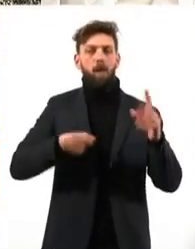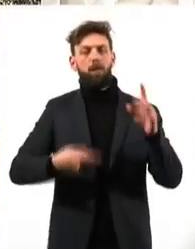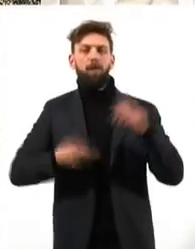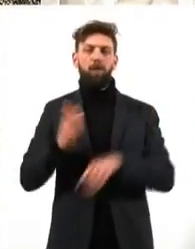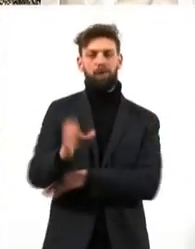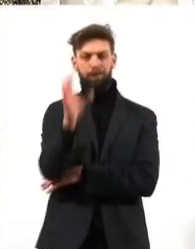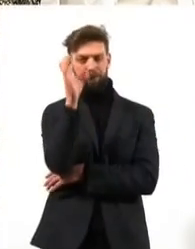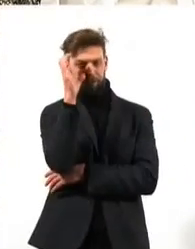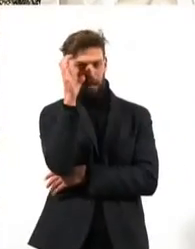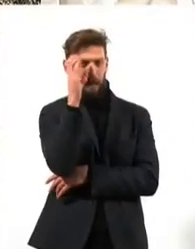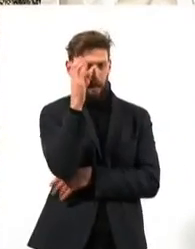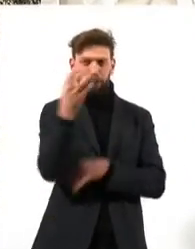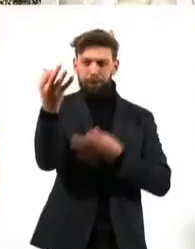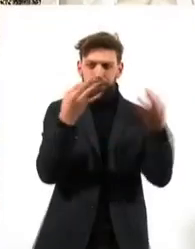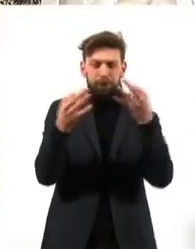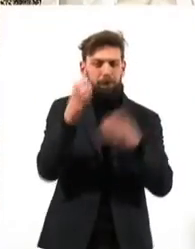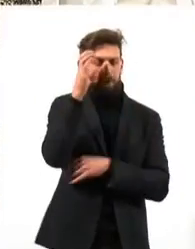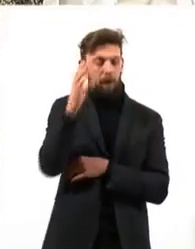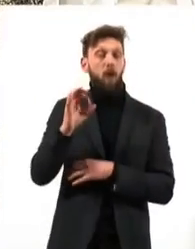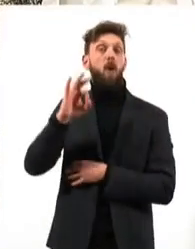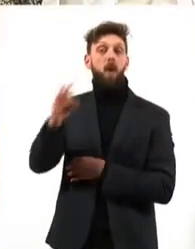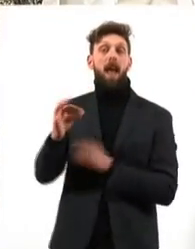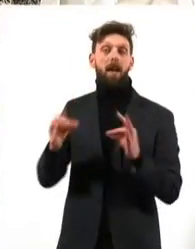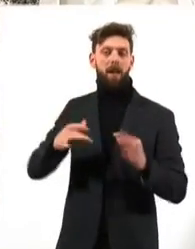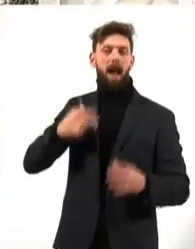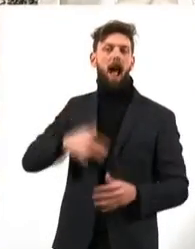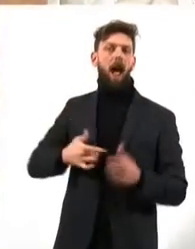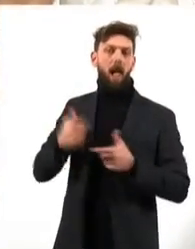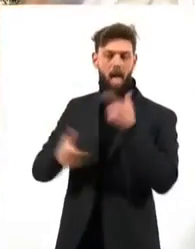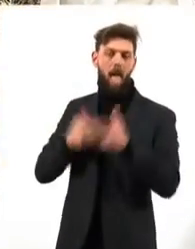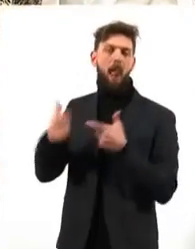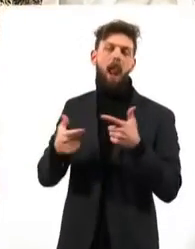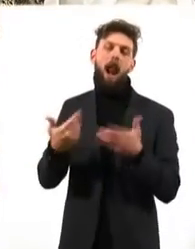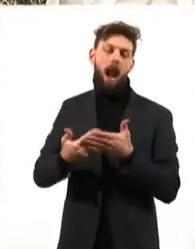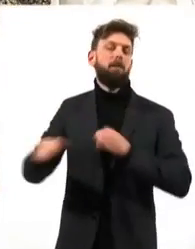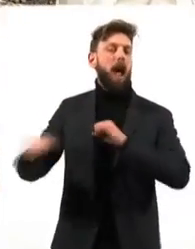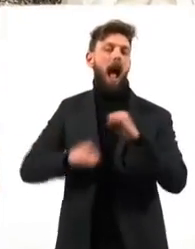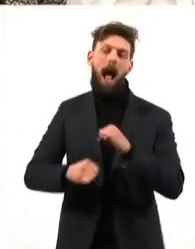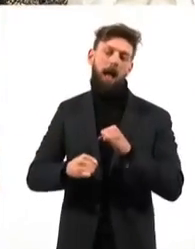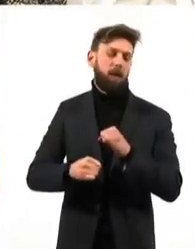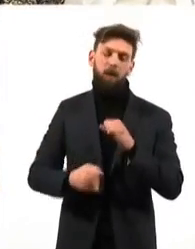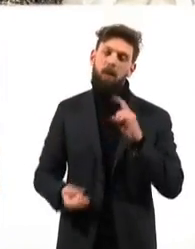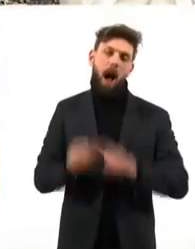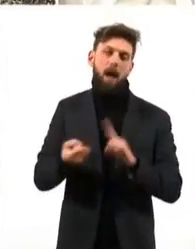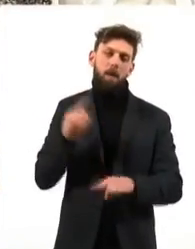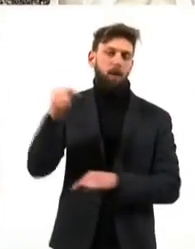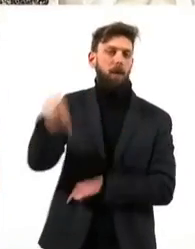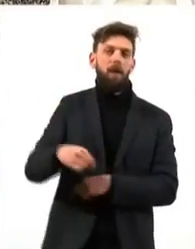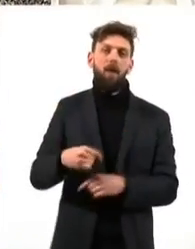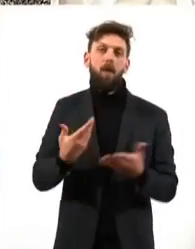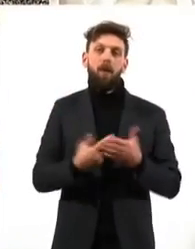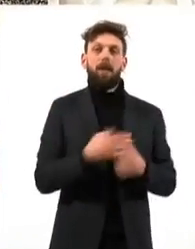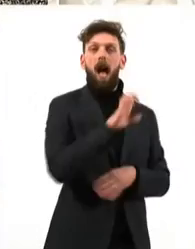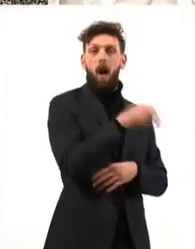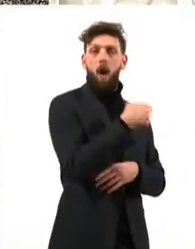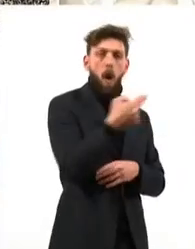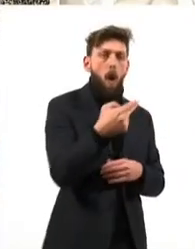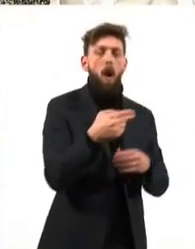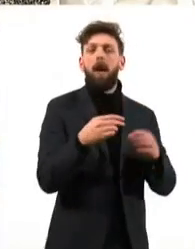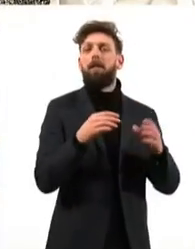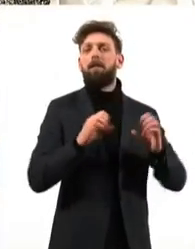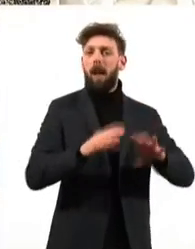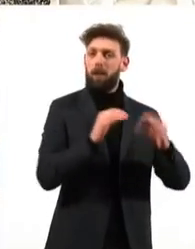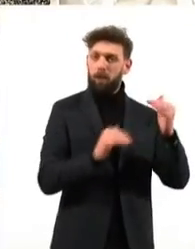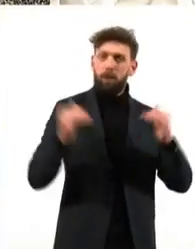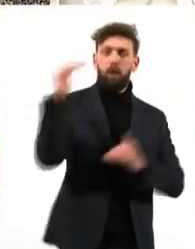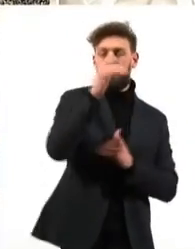précarité menstruelle, oui, il y a un enjeu majeur qu'on conduit avec l'éducation nationale, avec l'enseignement supérieur. C'est aussi la première cause